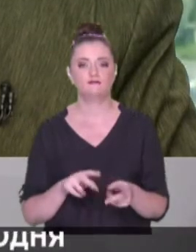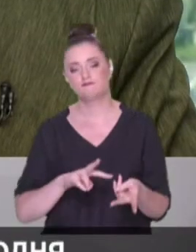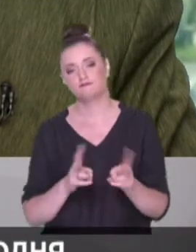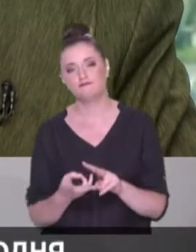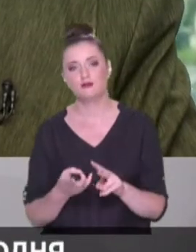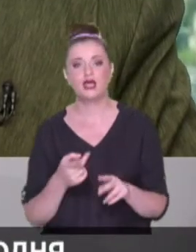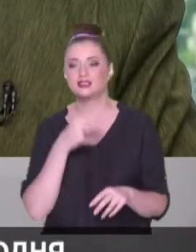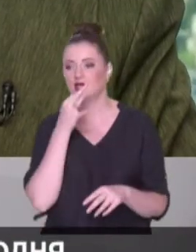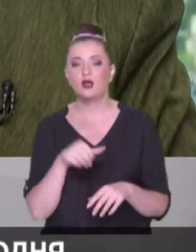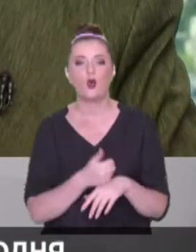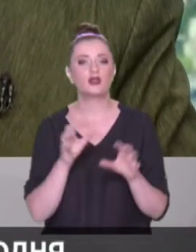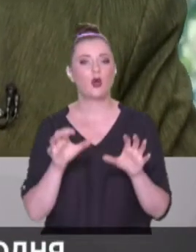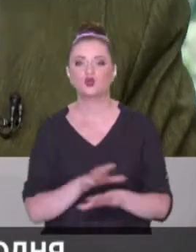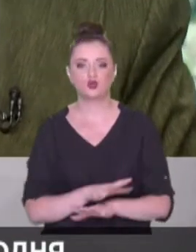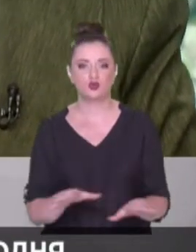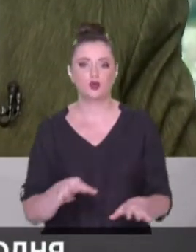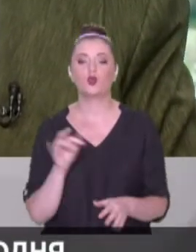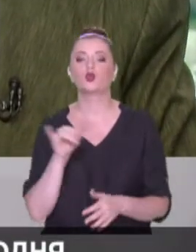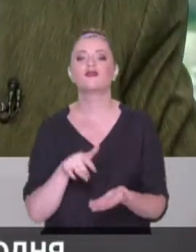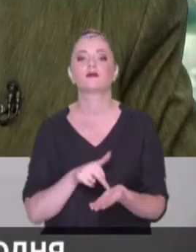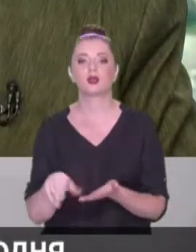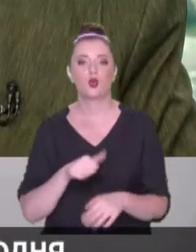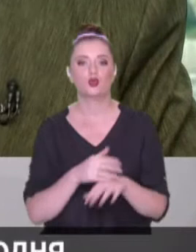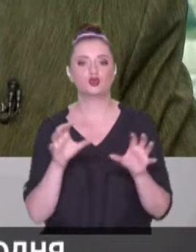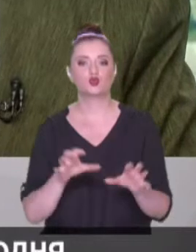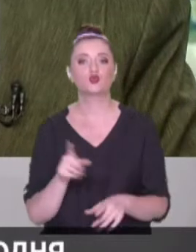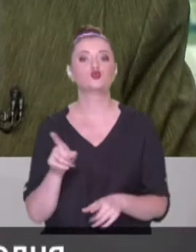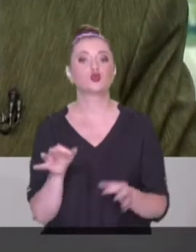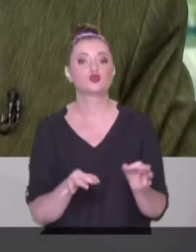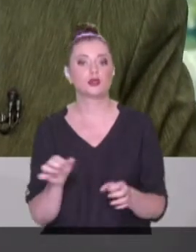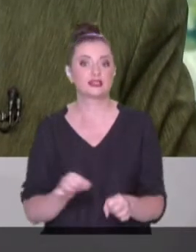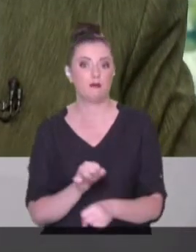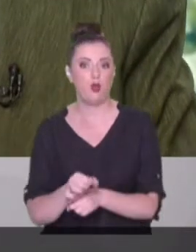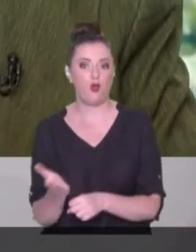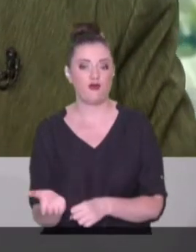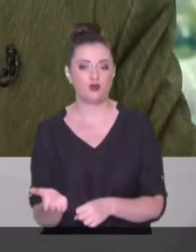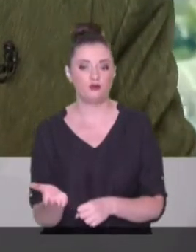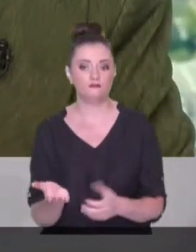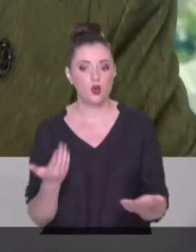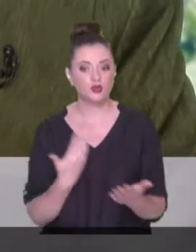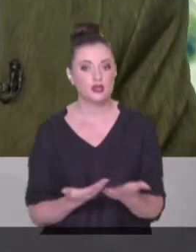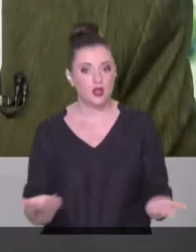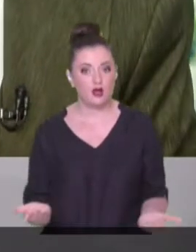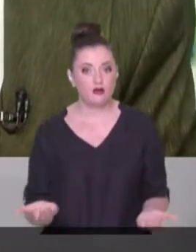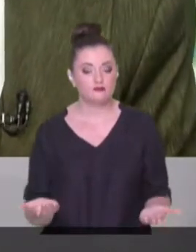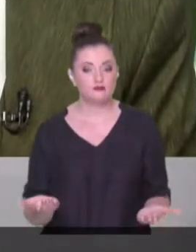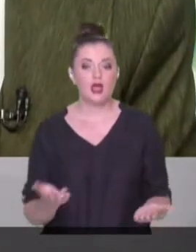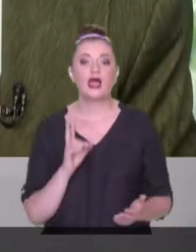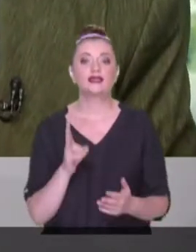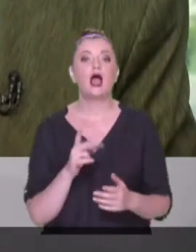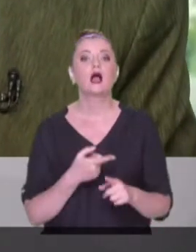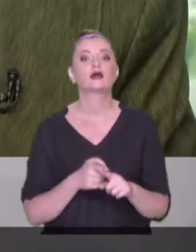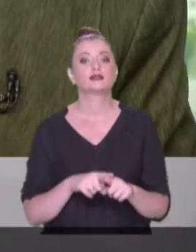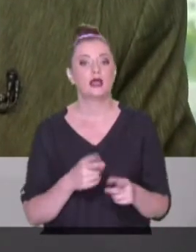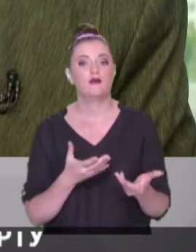що це не конституційно. Куди ви підете? Конституційний суд. А що в конституційним судом? Заблоковано. От ну, частково, так? Ну, от як на це вас вплине?